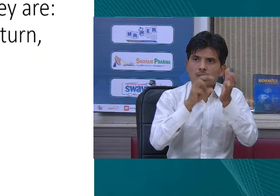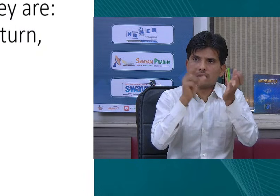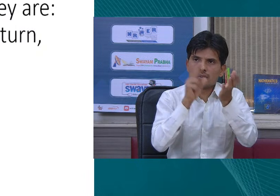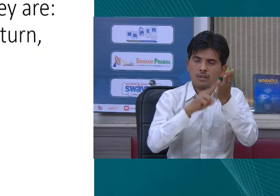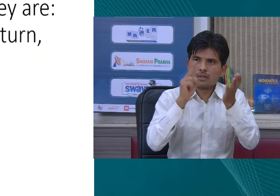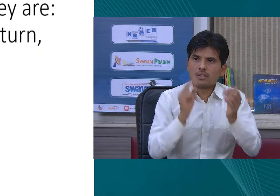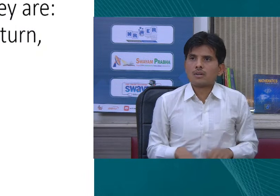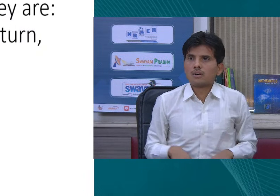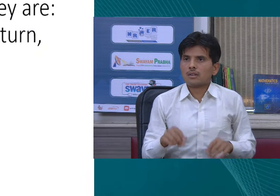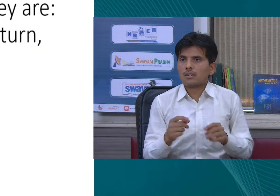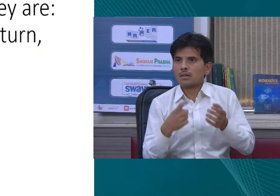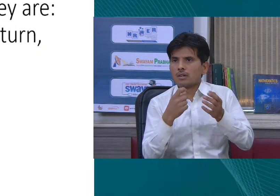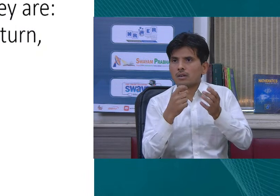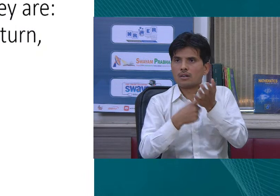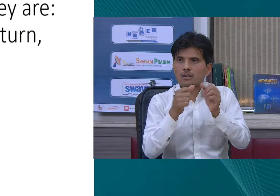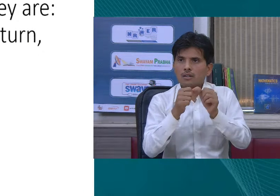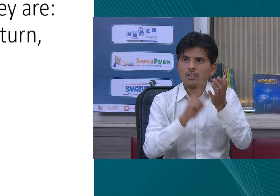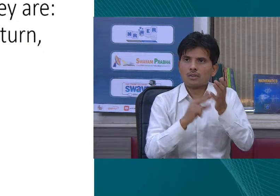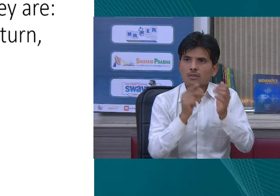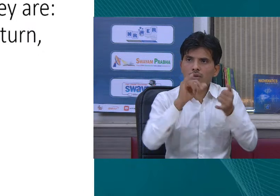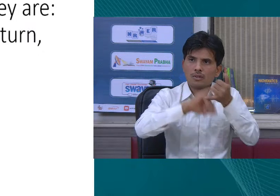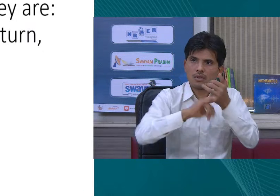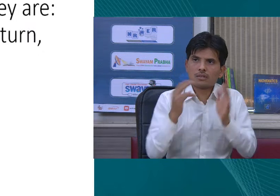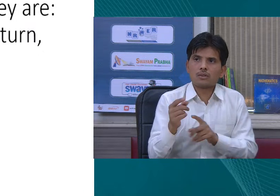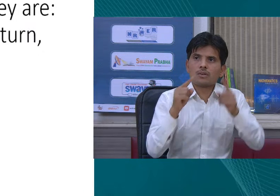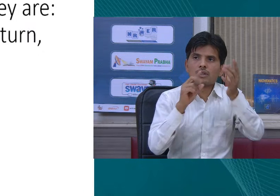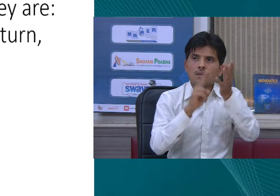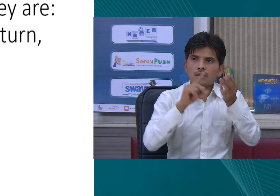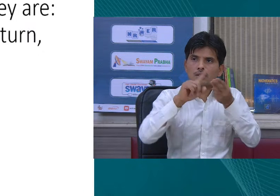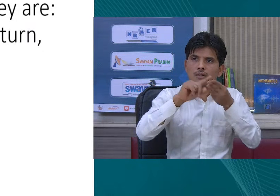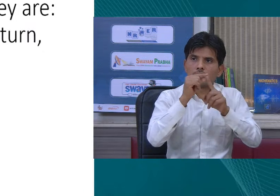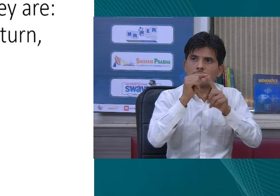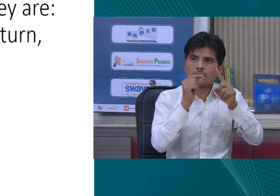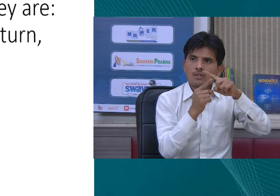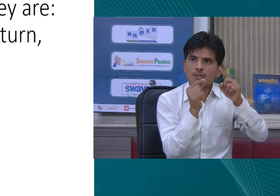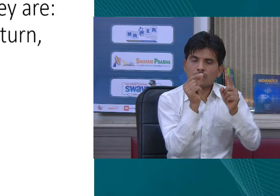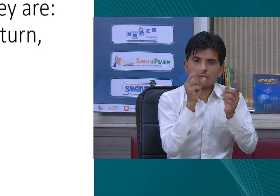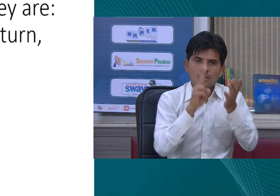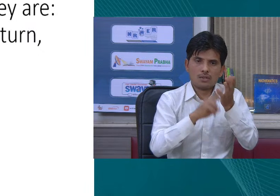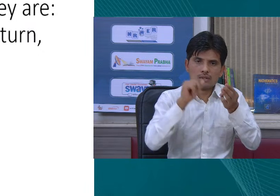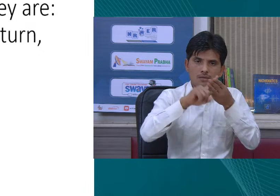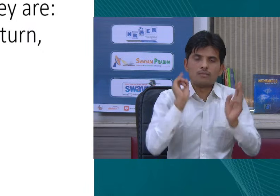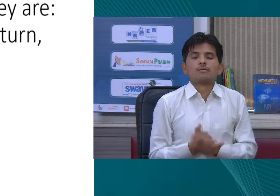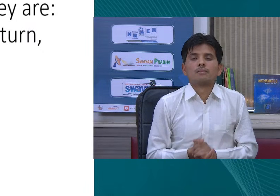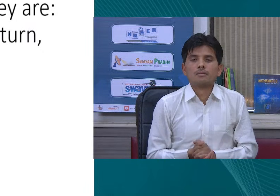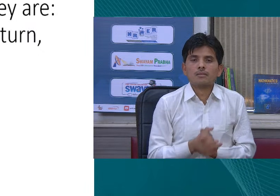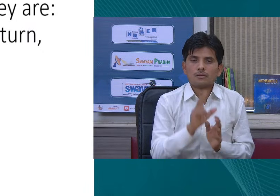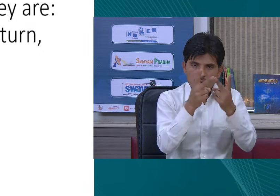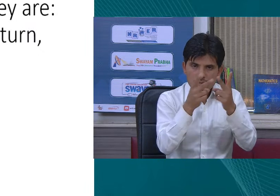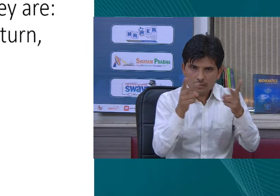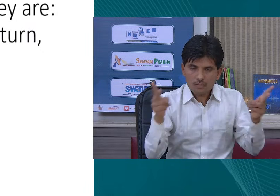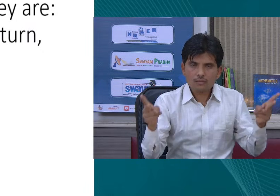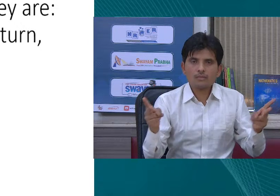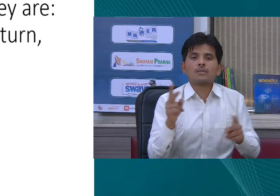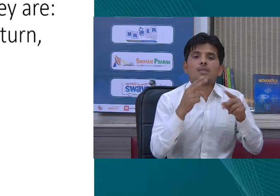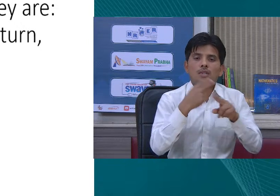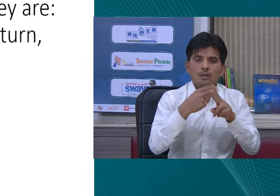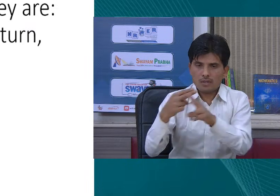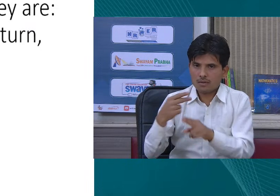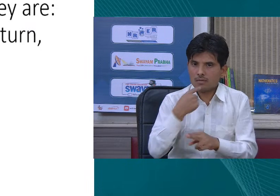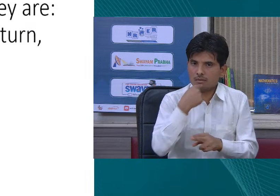placed in the solar system, and ये जो नाम मैंने लिए, these are according to the distance from